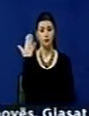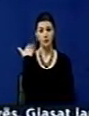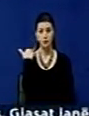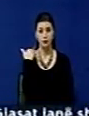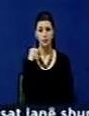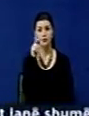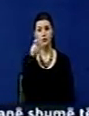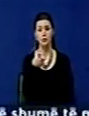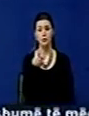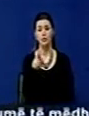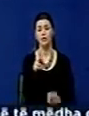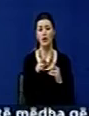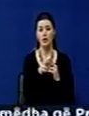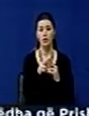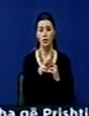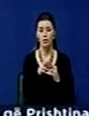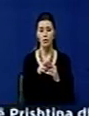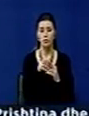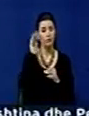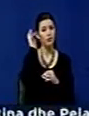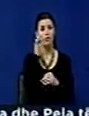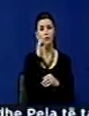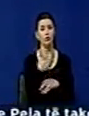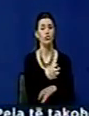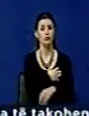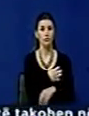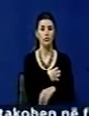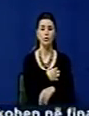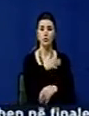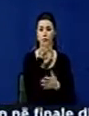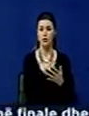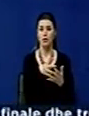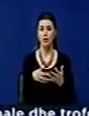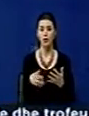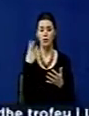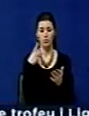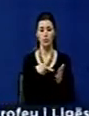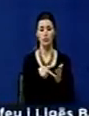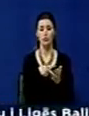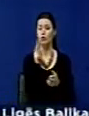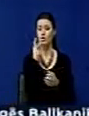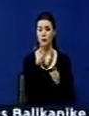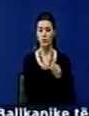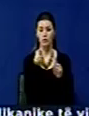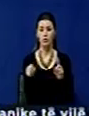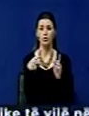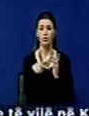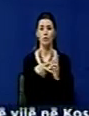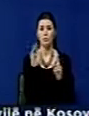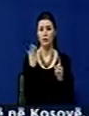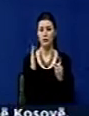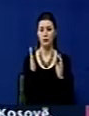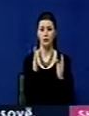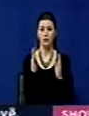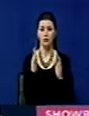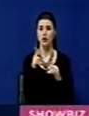Zoti Abrashi, skema e asistencës sociale që nga viti 2012 deri në vitin